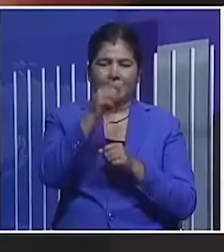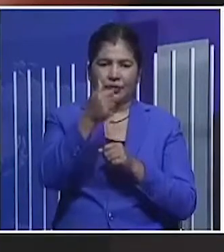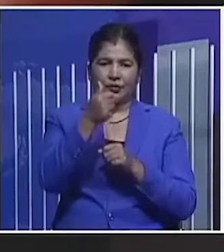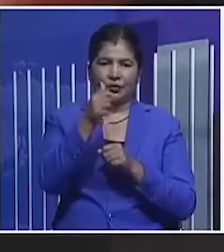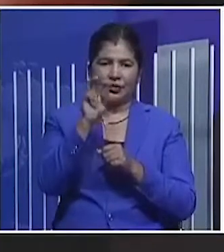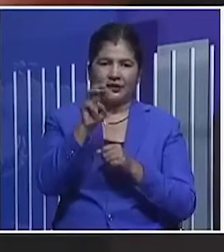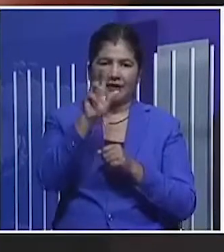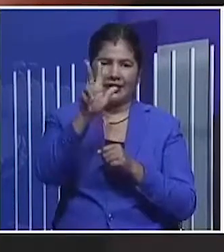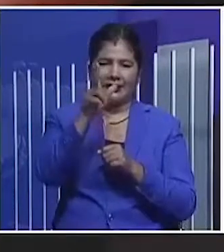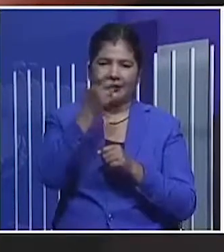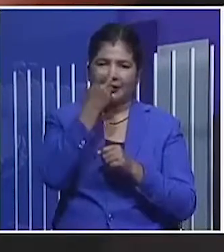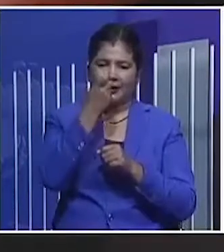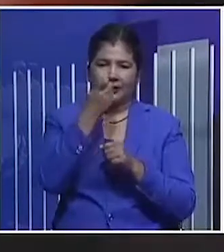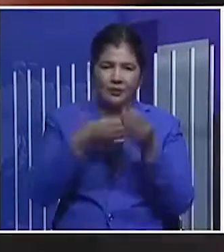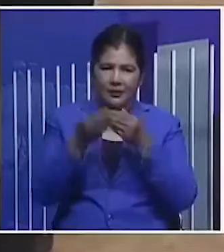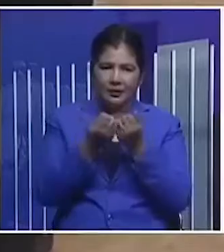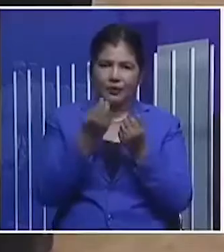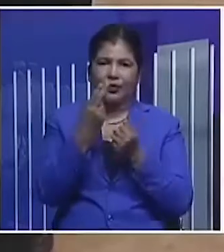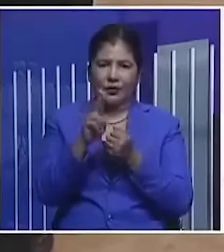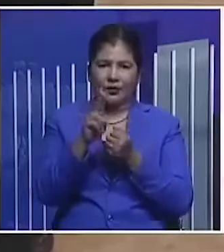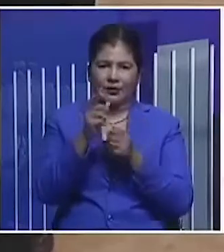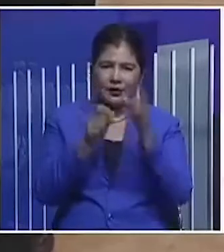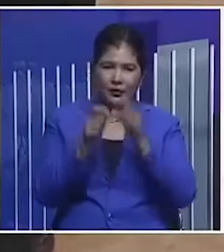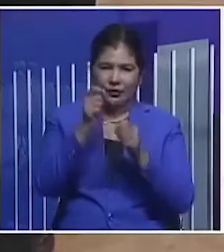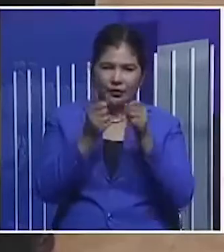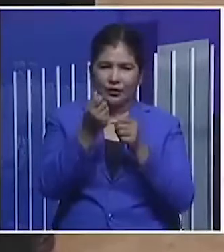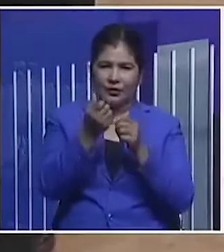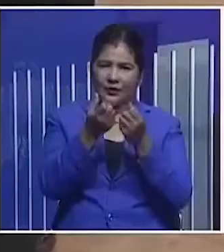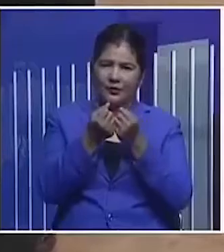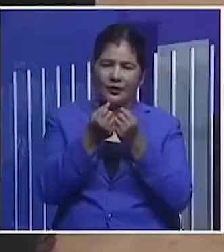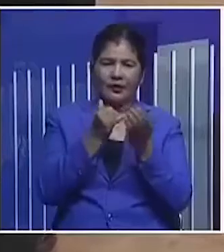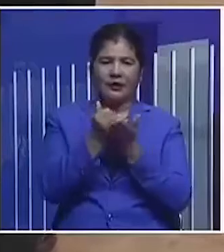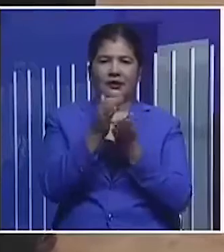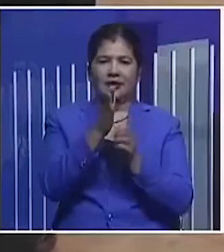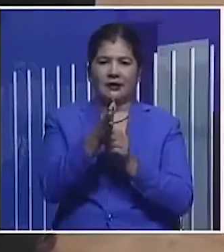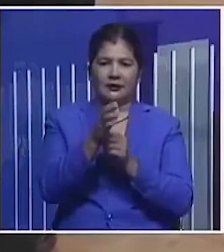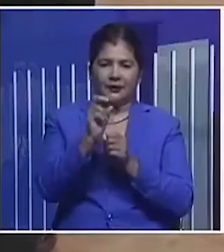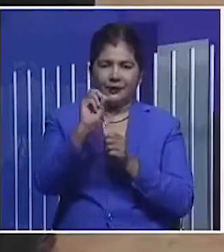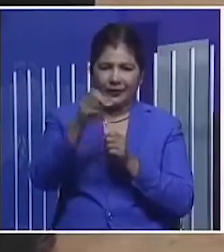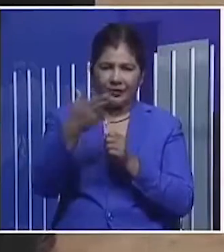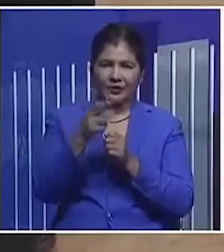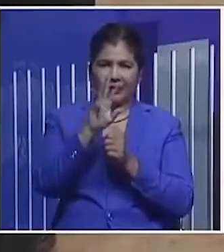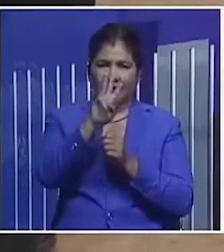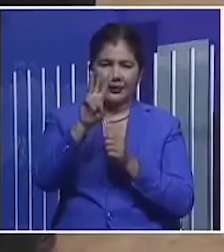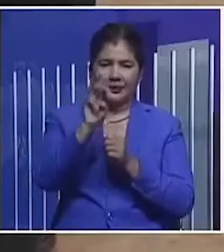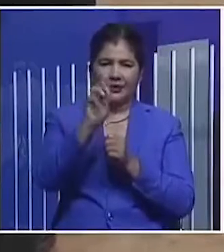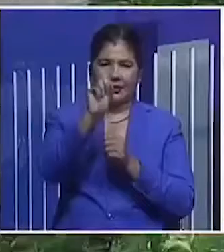दूध बिक्री गर्नुभयो। बिक्री गरेको दूधको मूल्य पाइसक्नुभएका किसान उमिरपालले पुनः 33,662 रुपियाँ नगद अनुदान पाउनु भएको